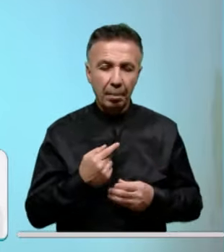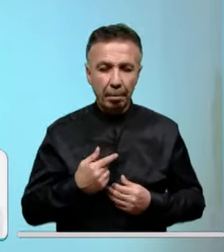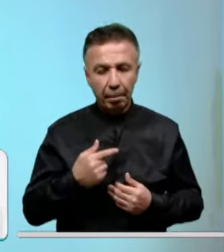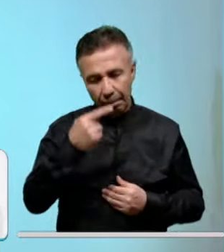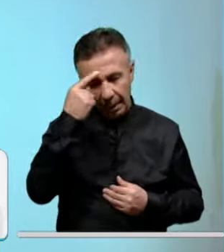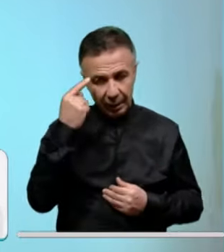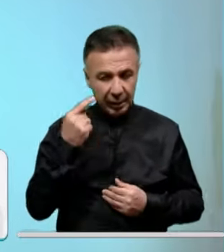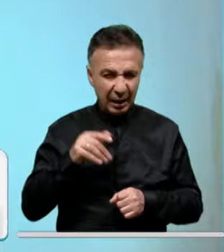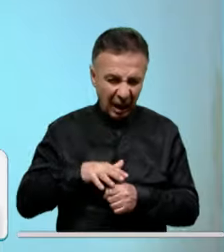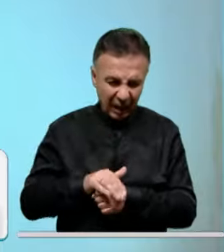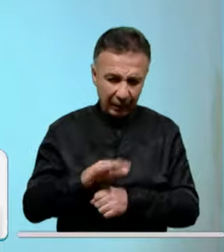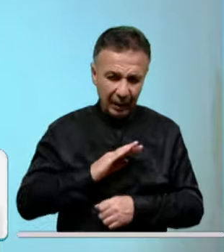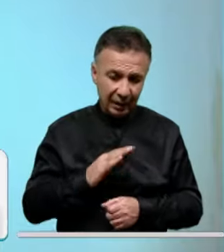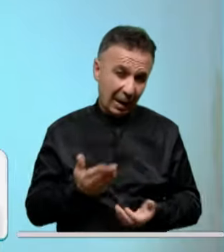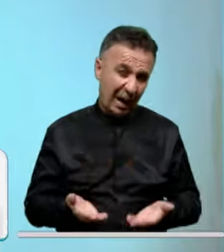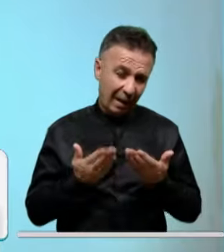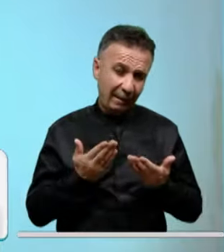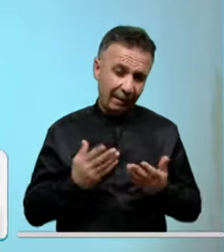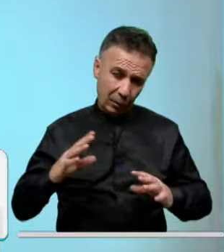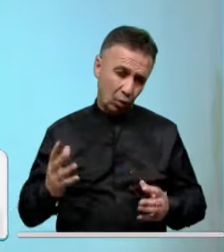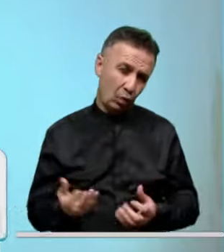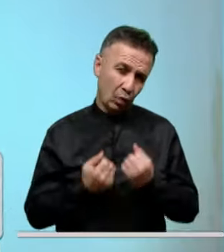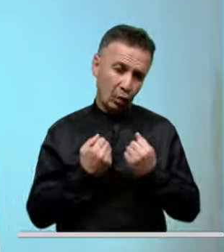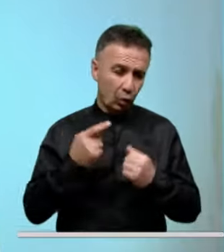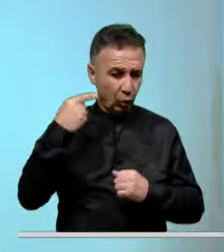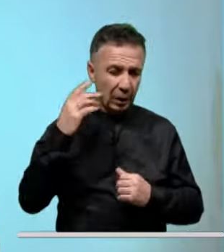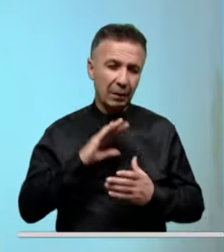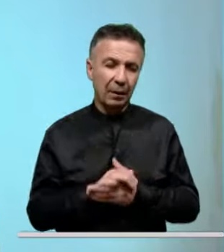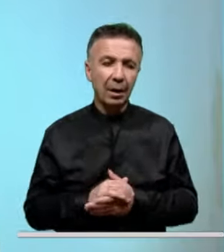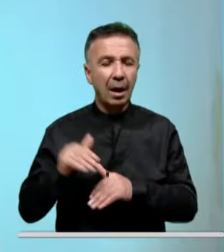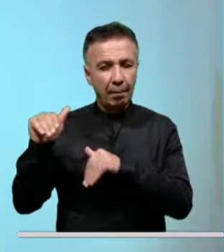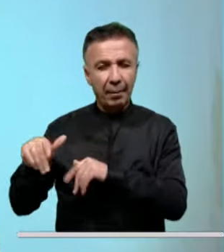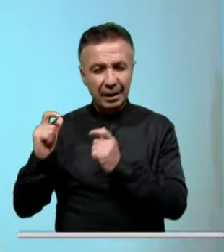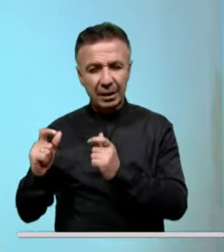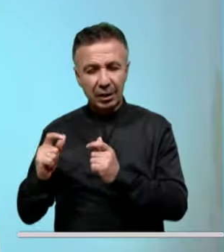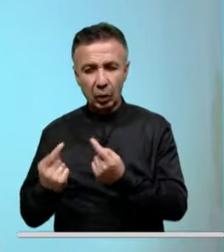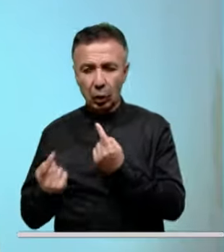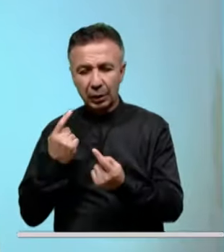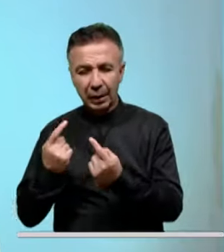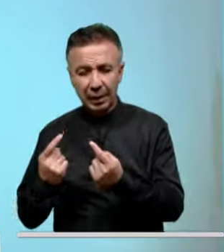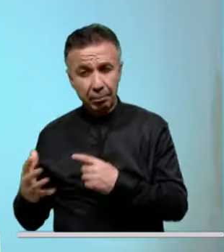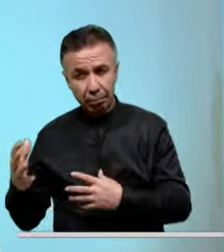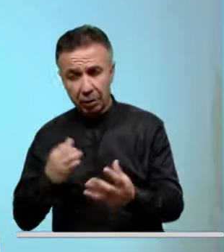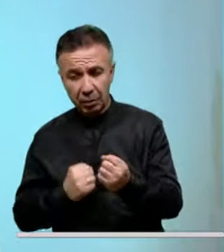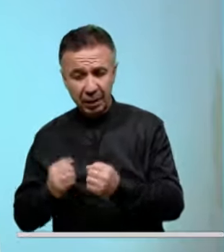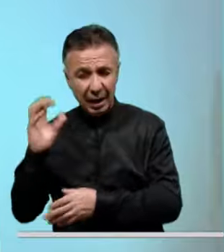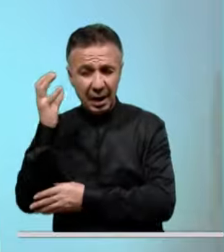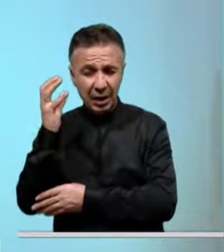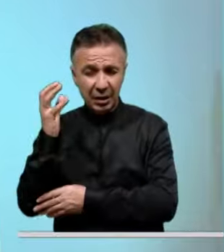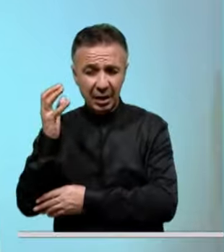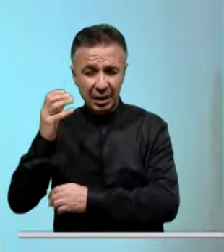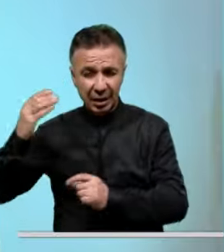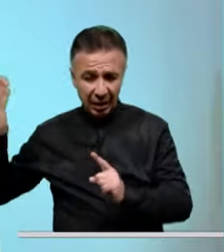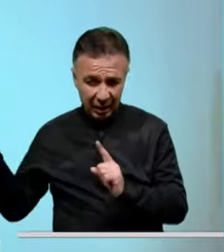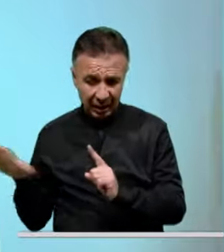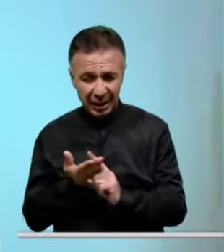ise bu azaplarının hafiflemesine sebep olur. Dolayısıyla mezarlıktaki otları biçmek, ağaçları kesmek caiz